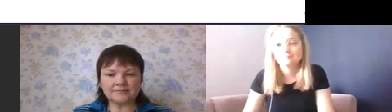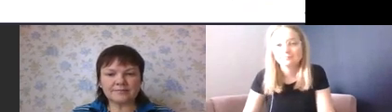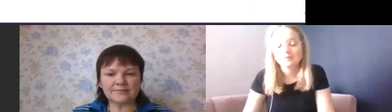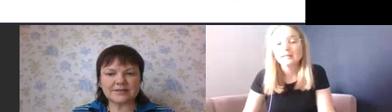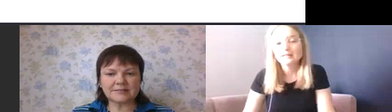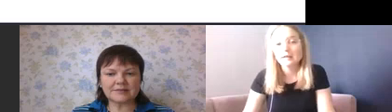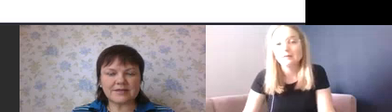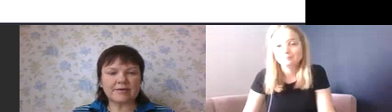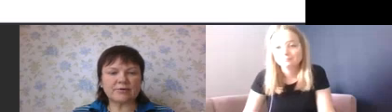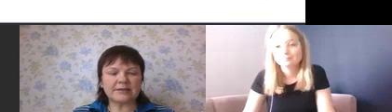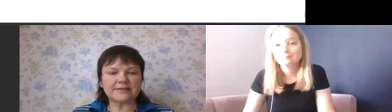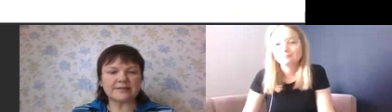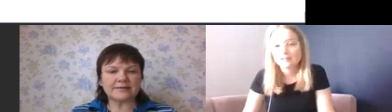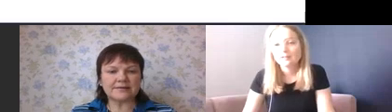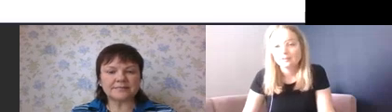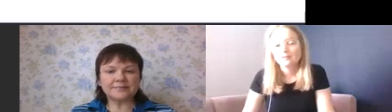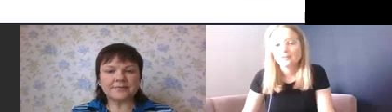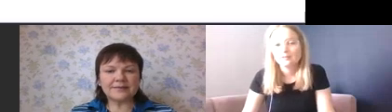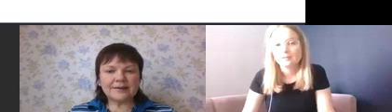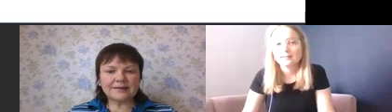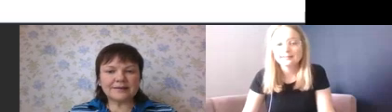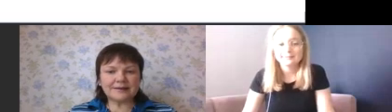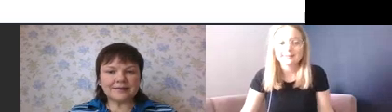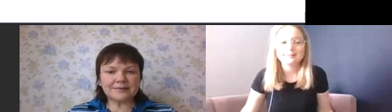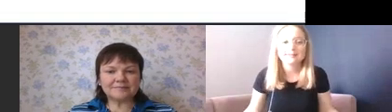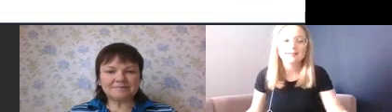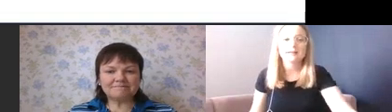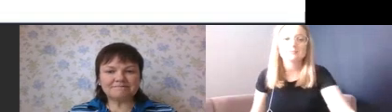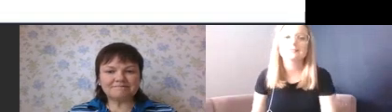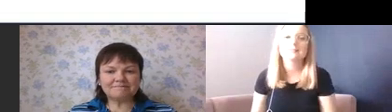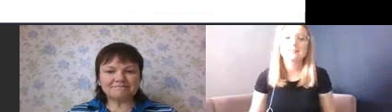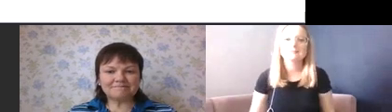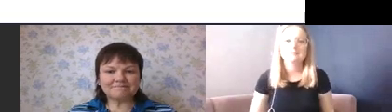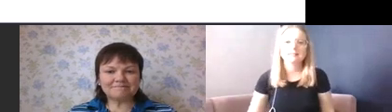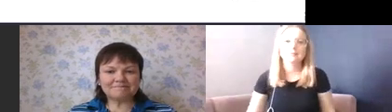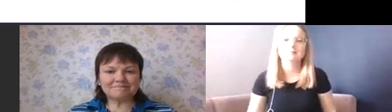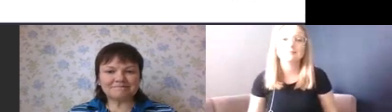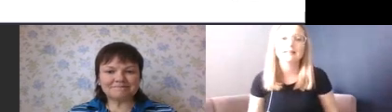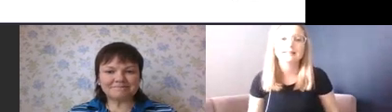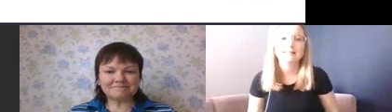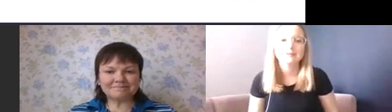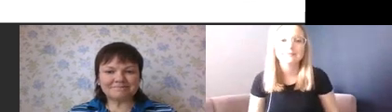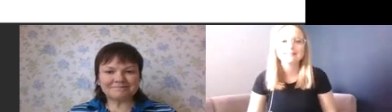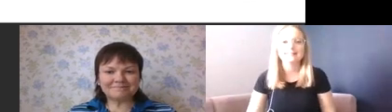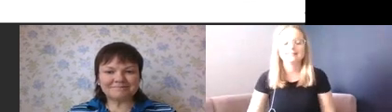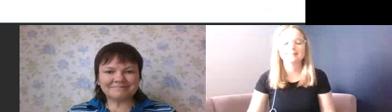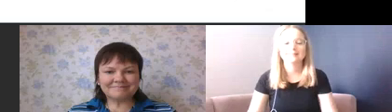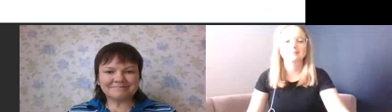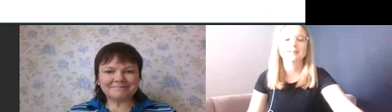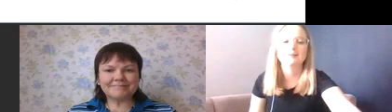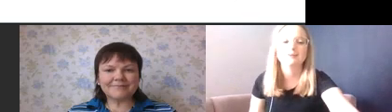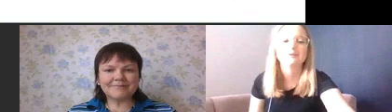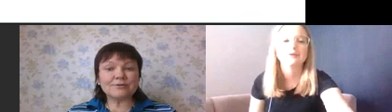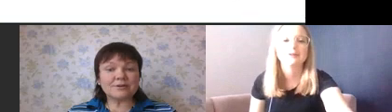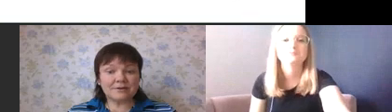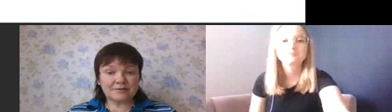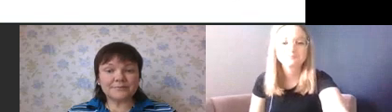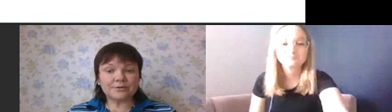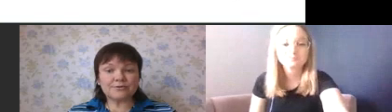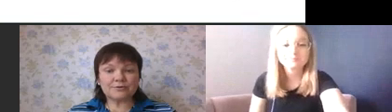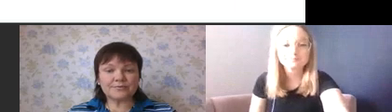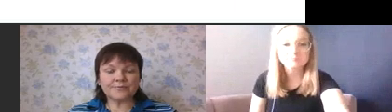sõnaks, mis on üldiseks. Ja näidetega on see ka, et need jäävad inimestele paremini meelde kui lihtsalt sõnade